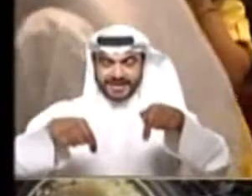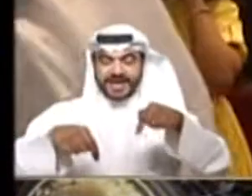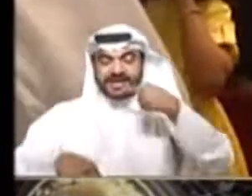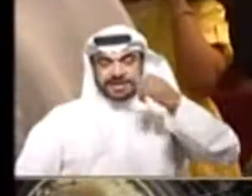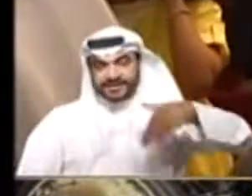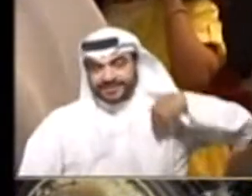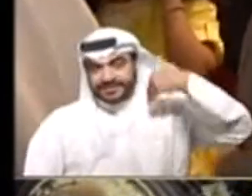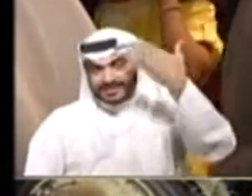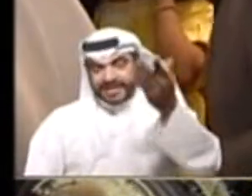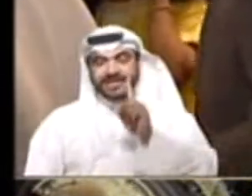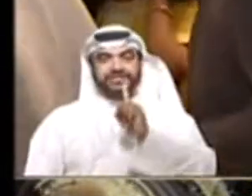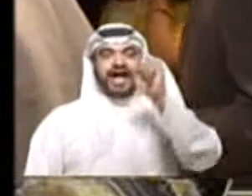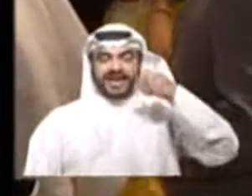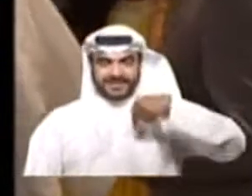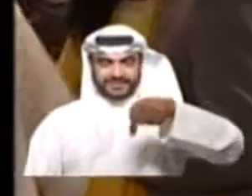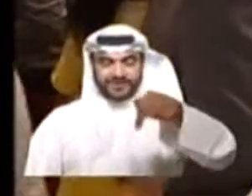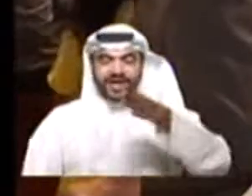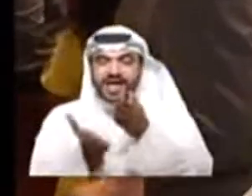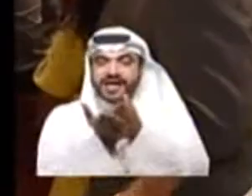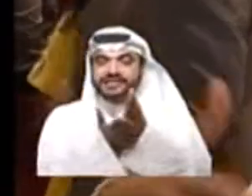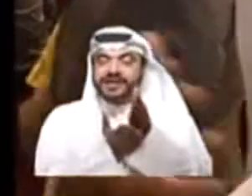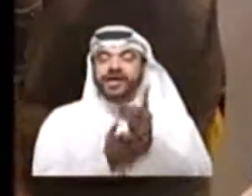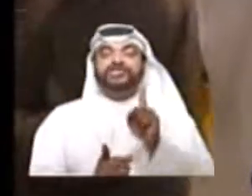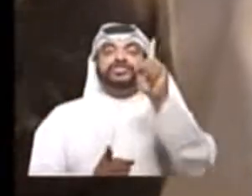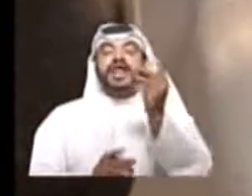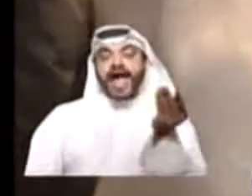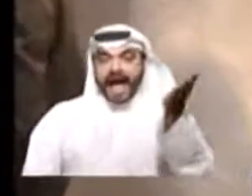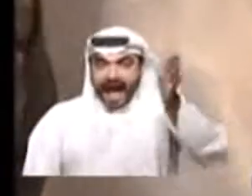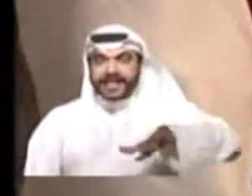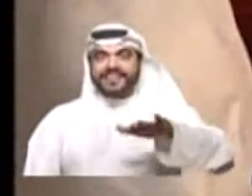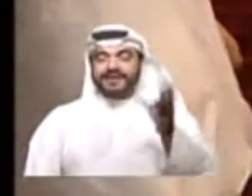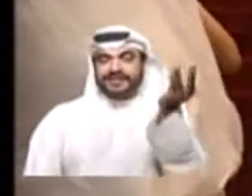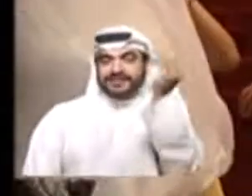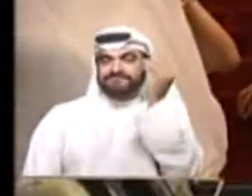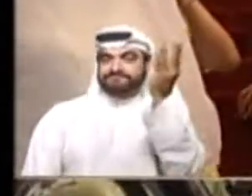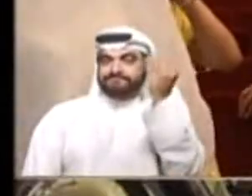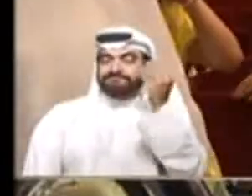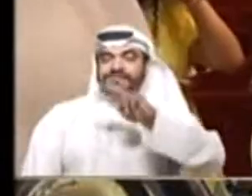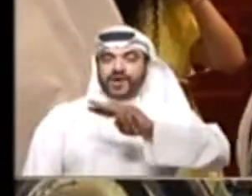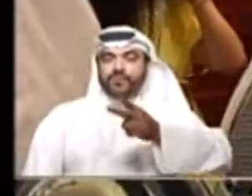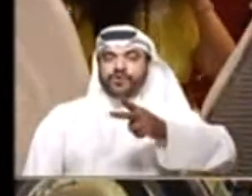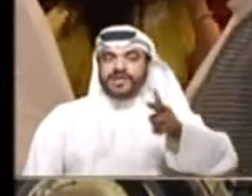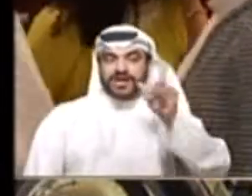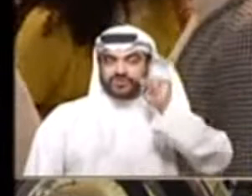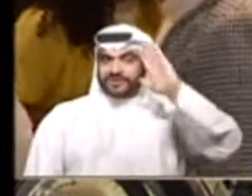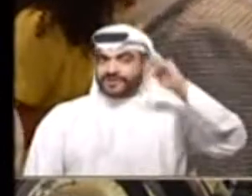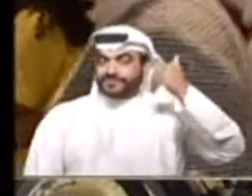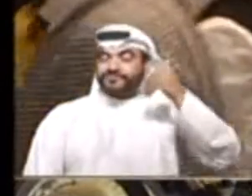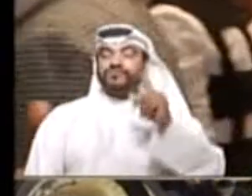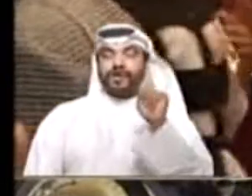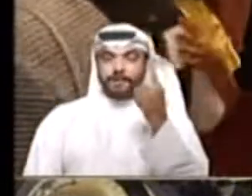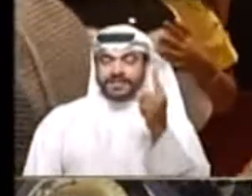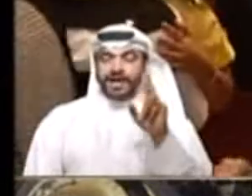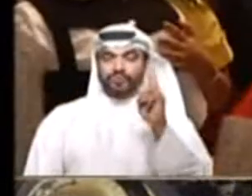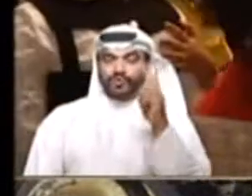المقبلة للعام الدراسي القادم راح تكون نتائج أفضل بكثير على مختلف المستويات، وراح